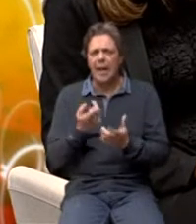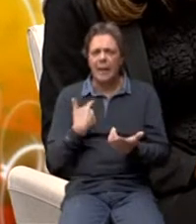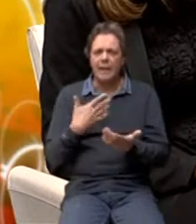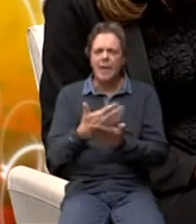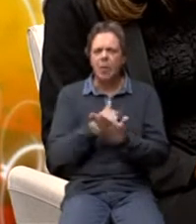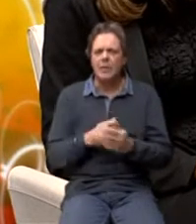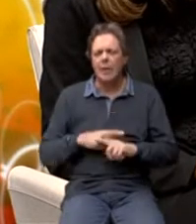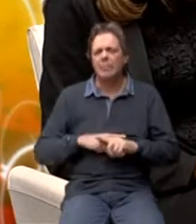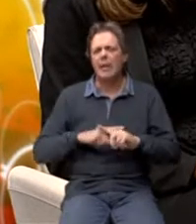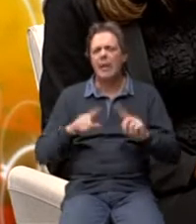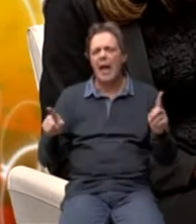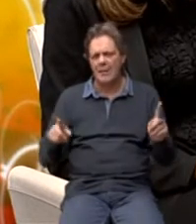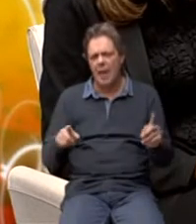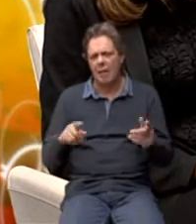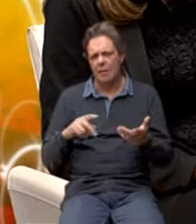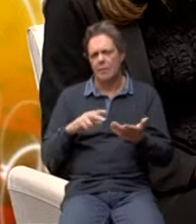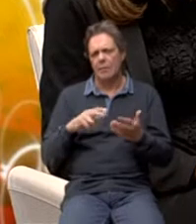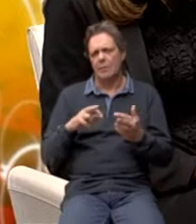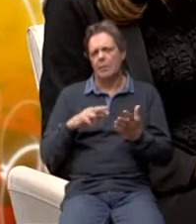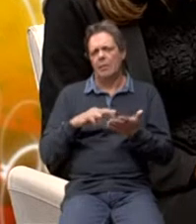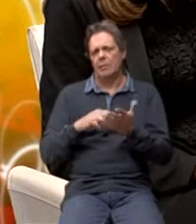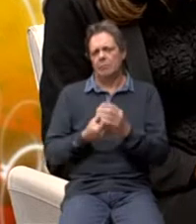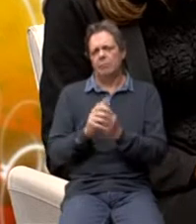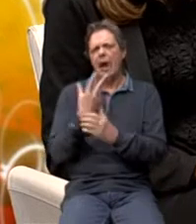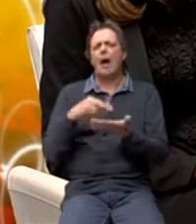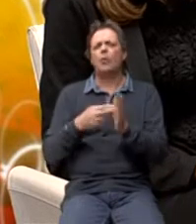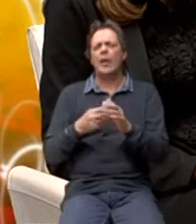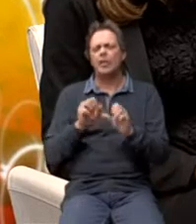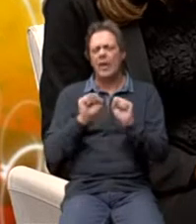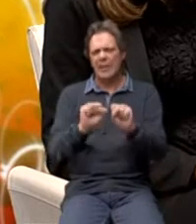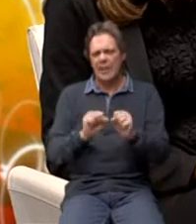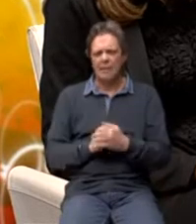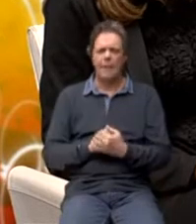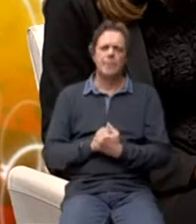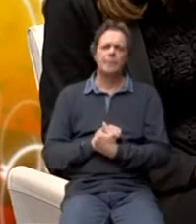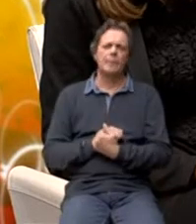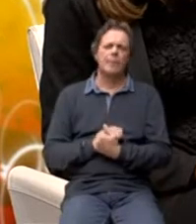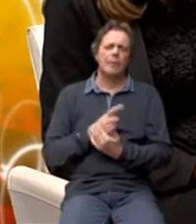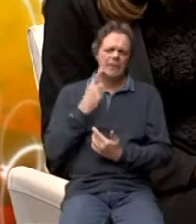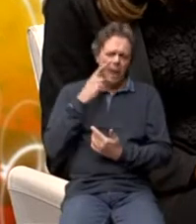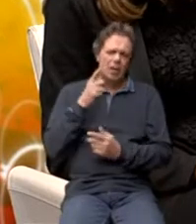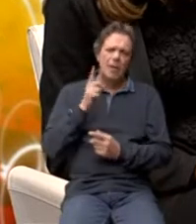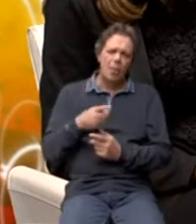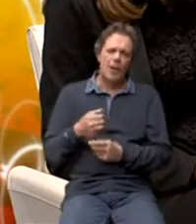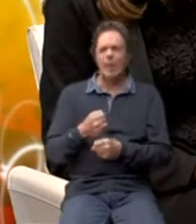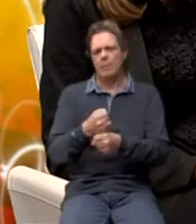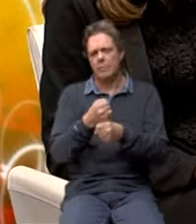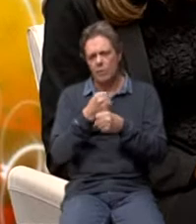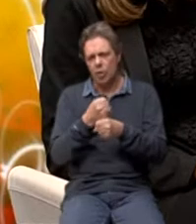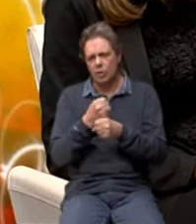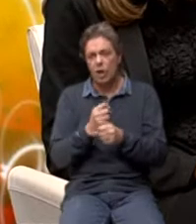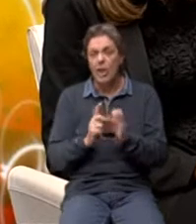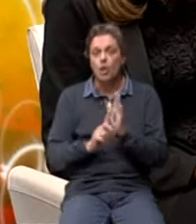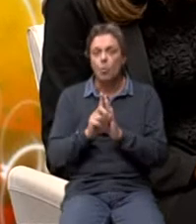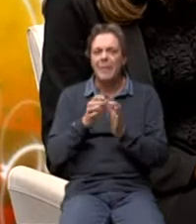koriste razna agrotehnička sredstva, da to nije vrigontakta proizvodnja, znači da morate održati